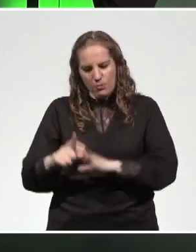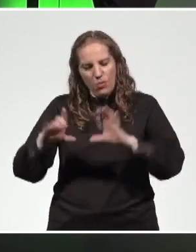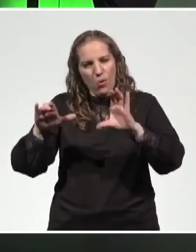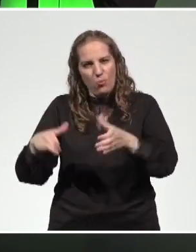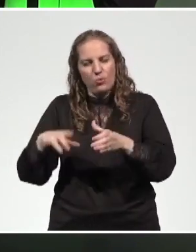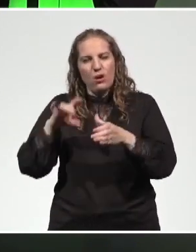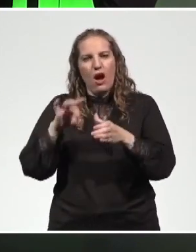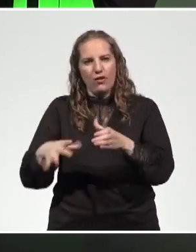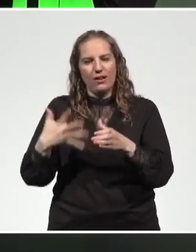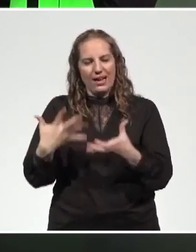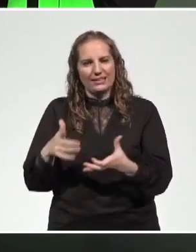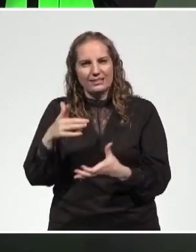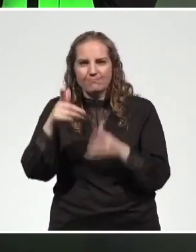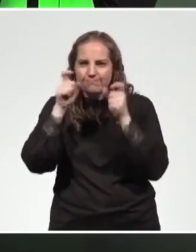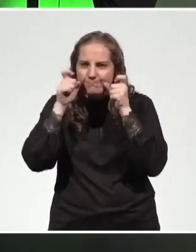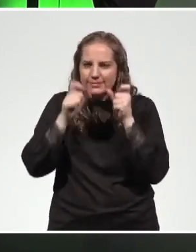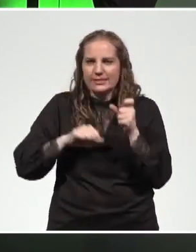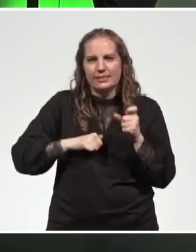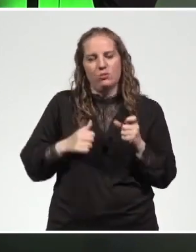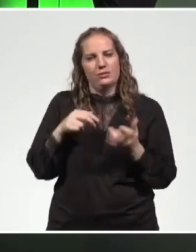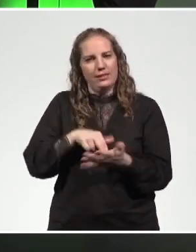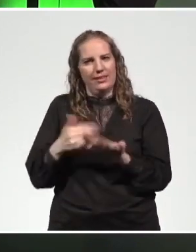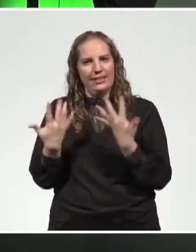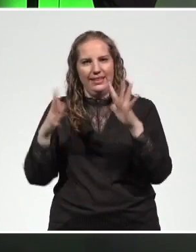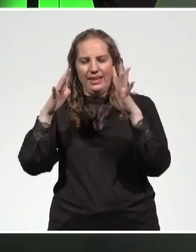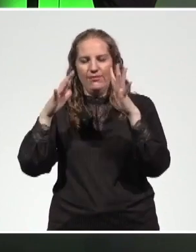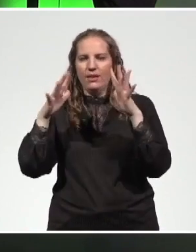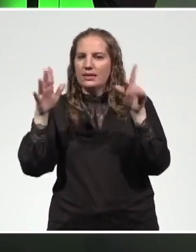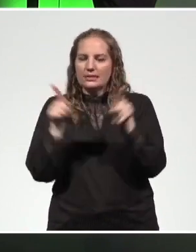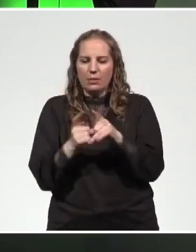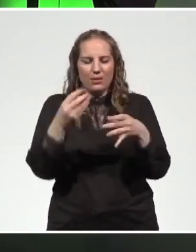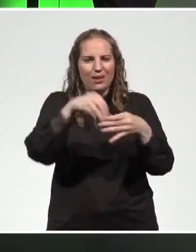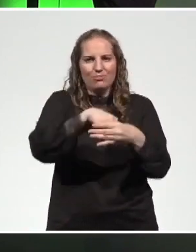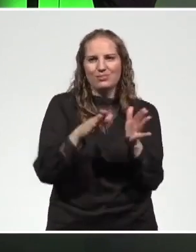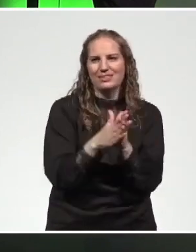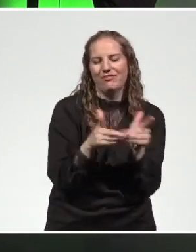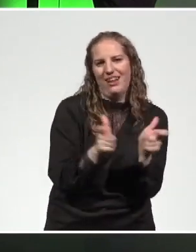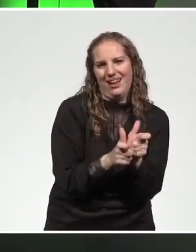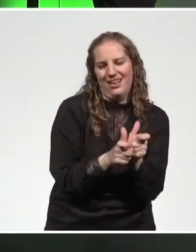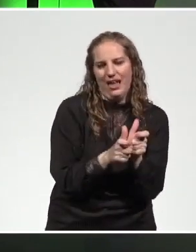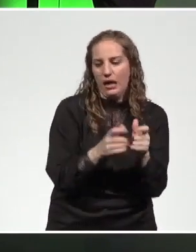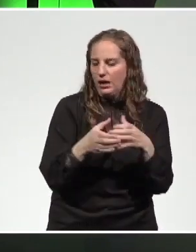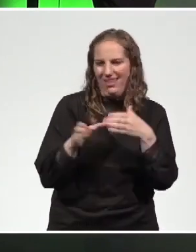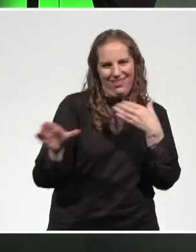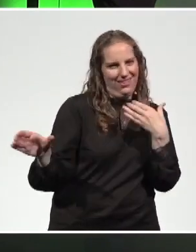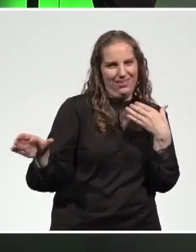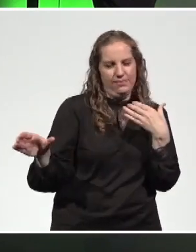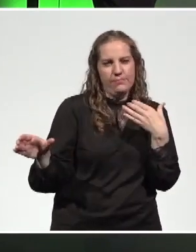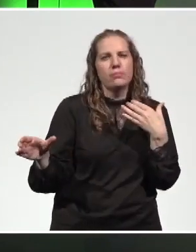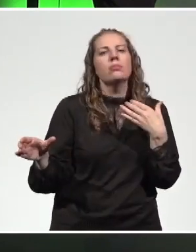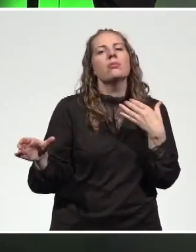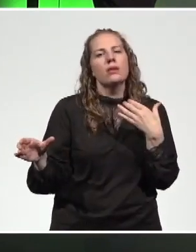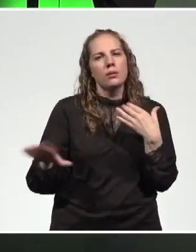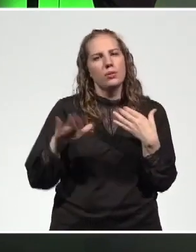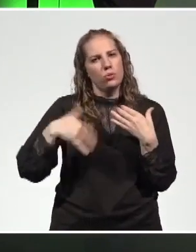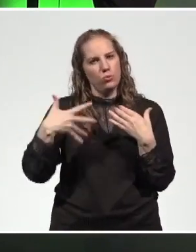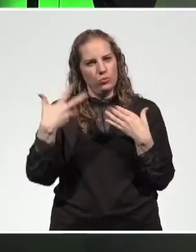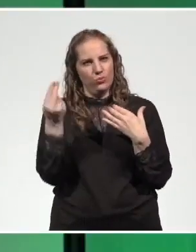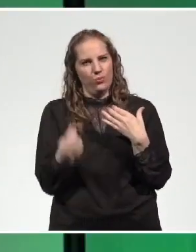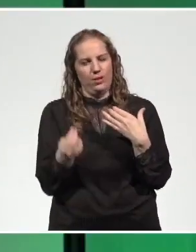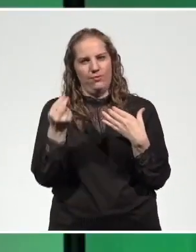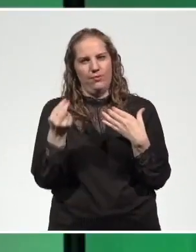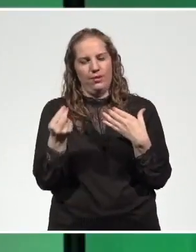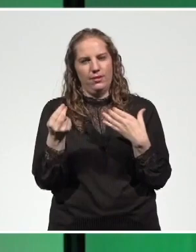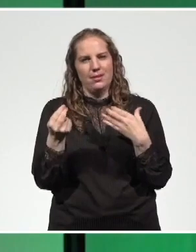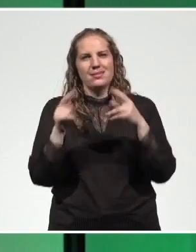lifað sjálfstæðu lífi án aðgreiningar í samfélaginu okkar. Og þarna er lykilatriði að innleiða